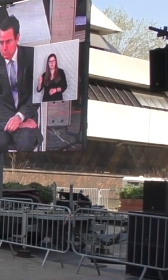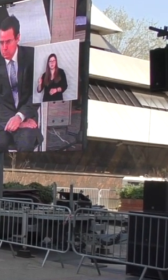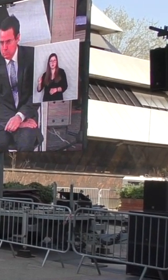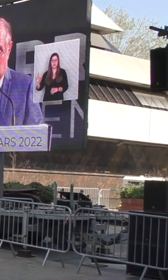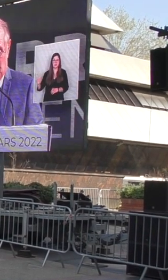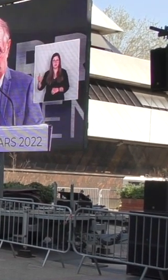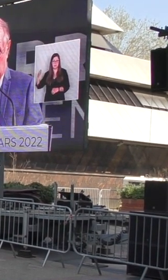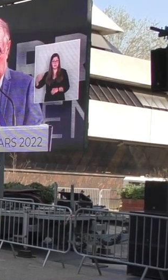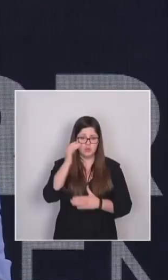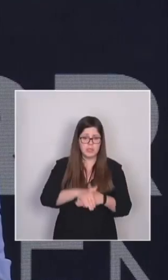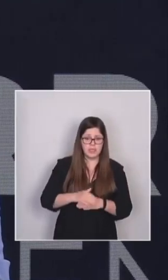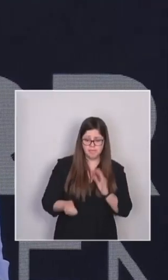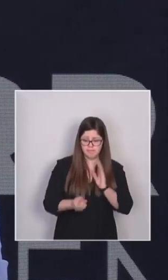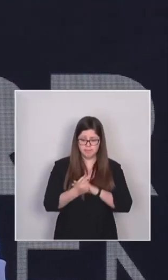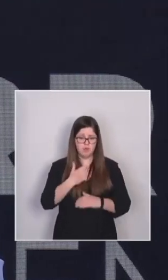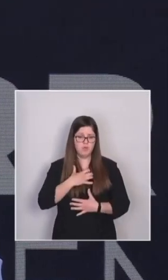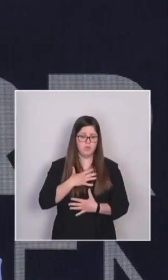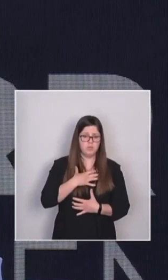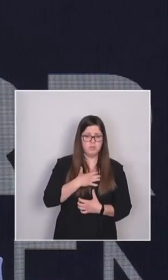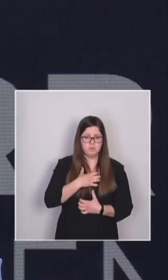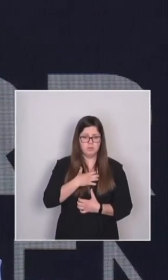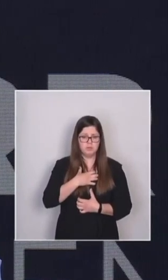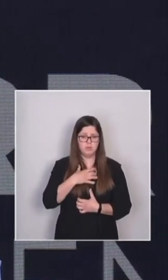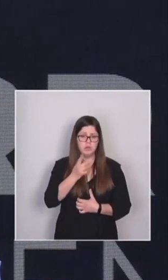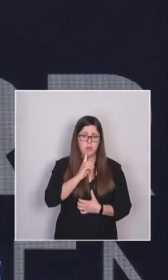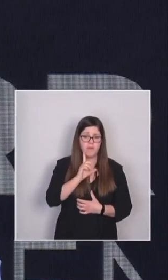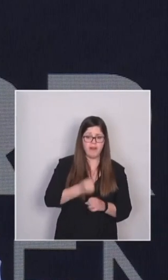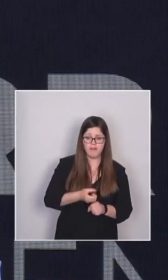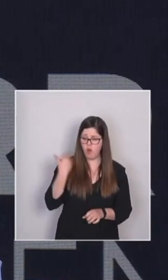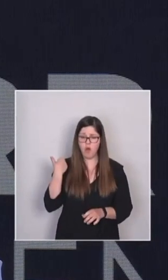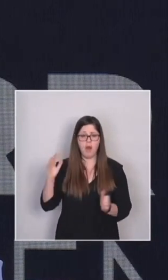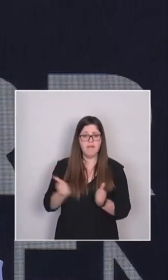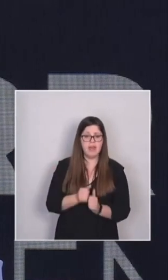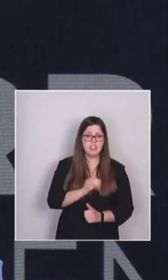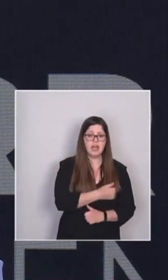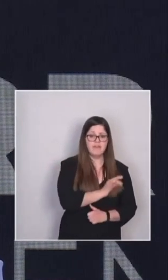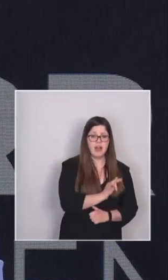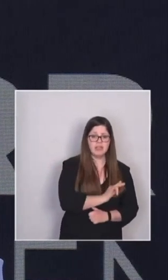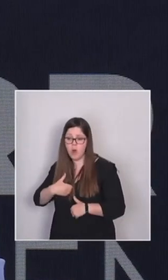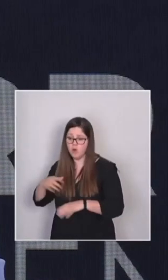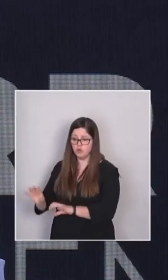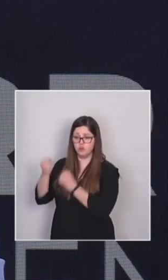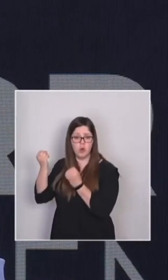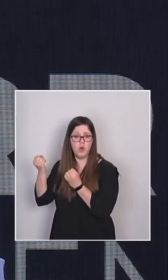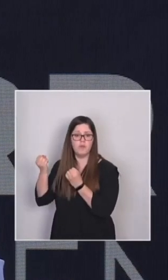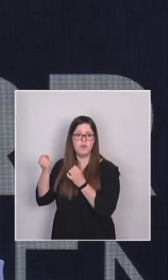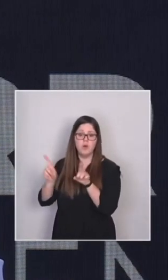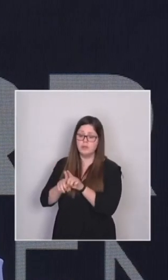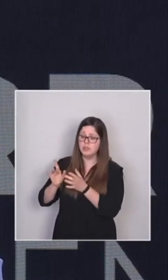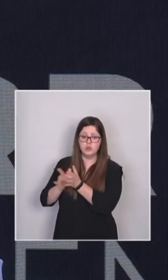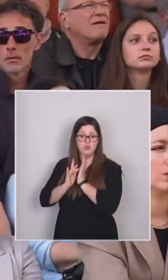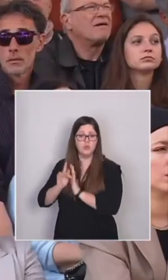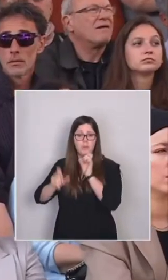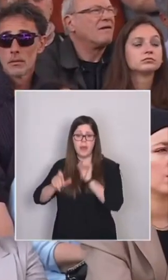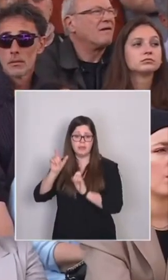à Michel, à Pascal. Depuis 20 ans, avec Jacqueline Fraisse, avec les familles si cruellement meurtries, avec tous ceux qui ont été